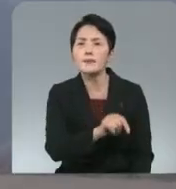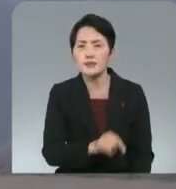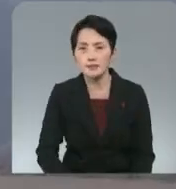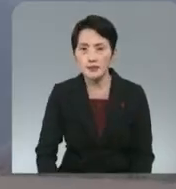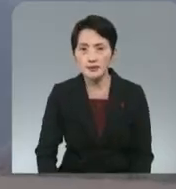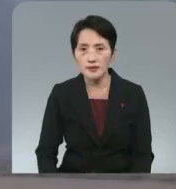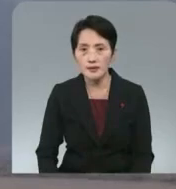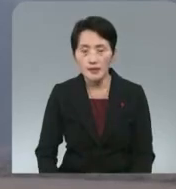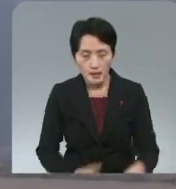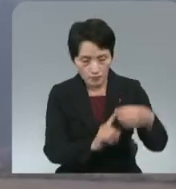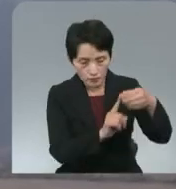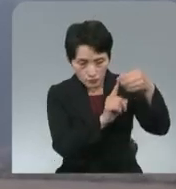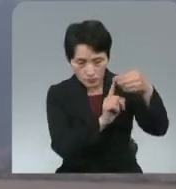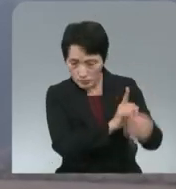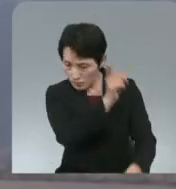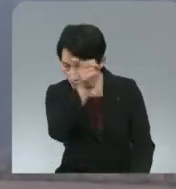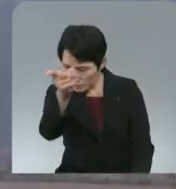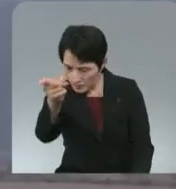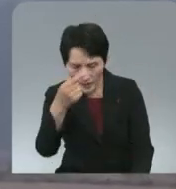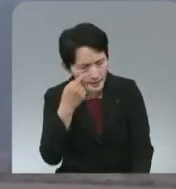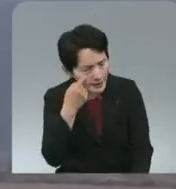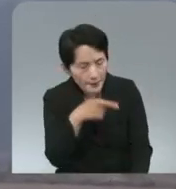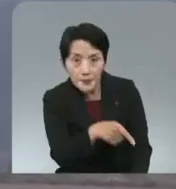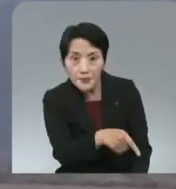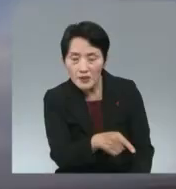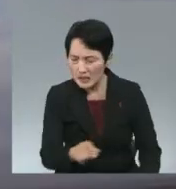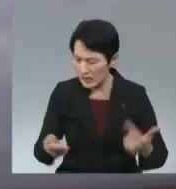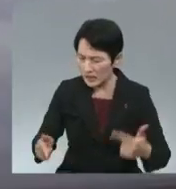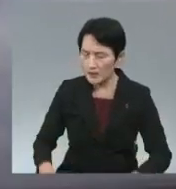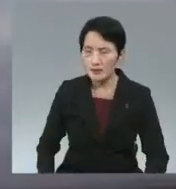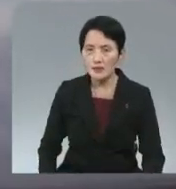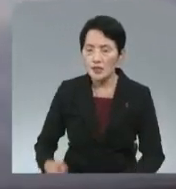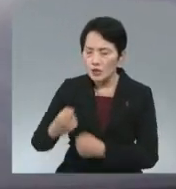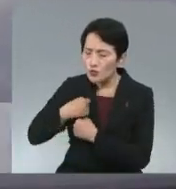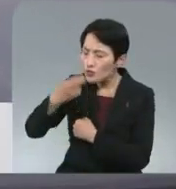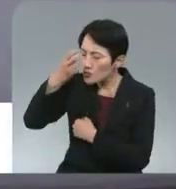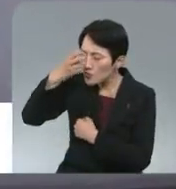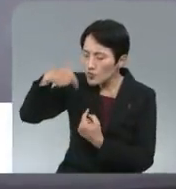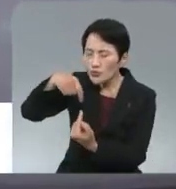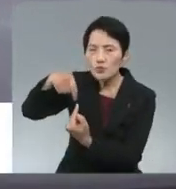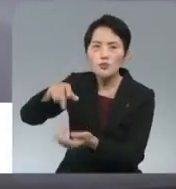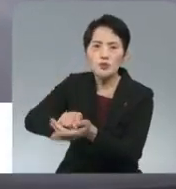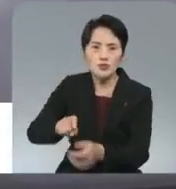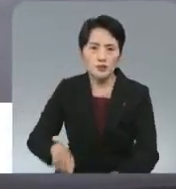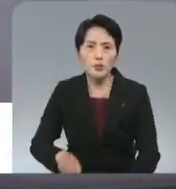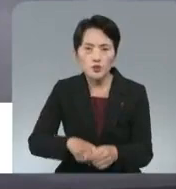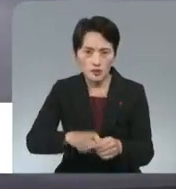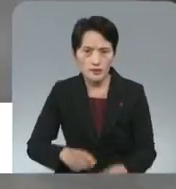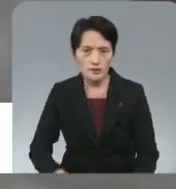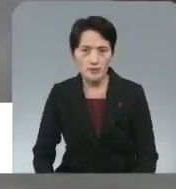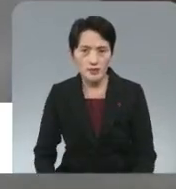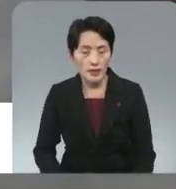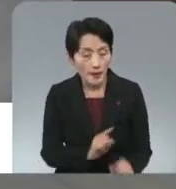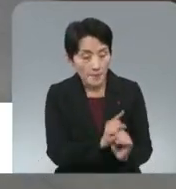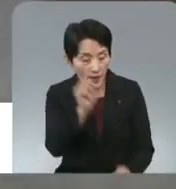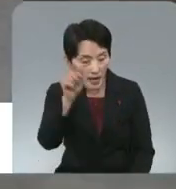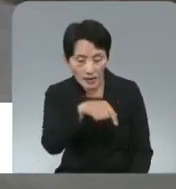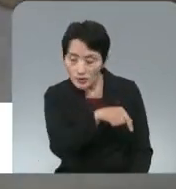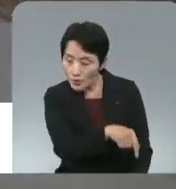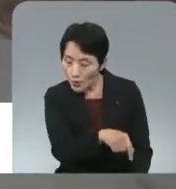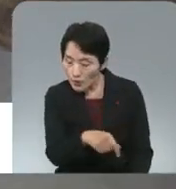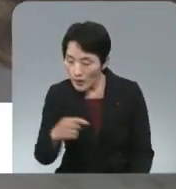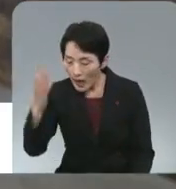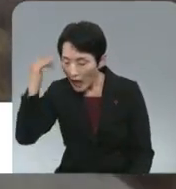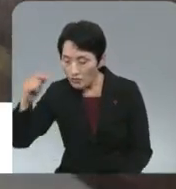aufgenommen wurden einige Experten hierzulande sagten bald die Qualität der Bilder sei zu schlecht Kim sagte